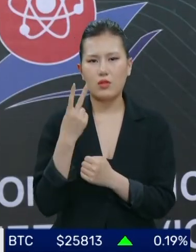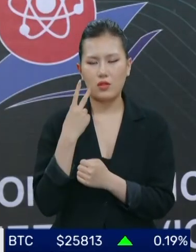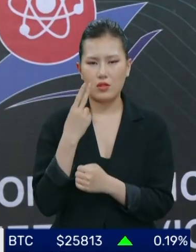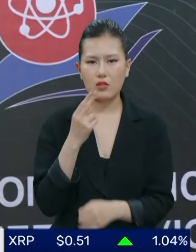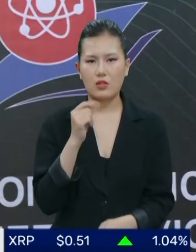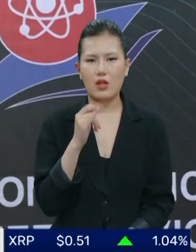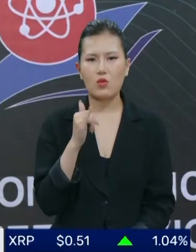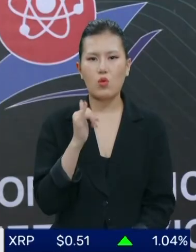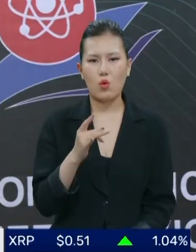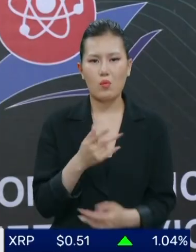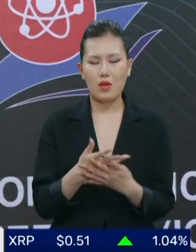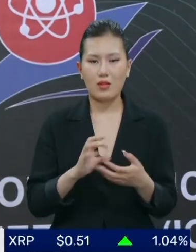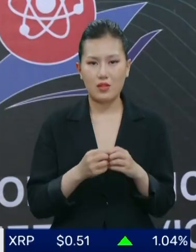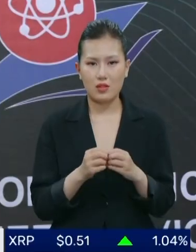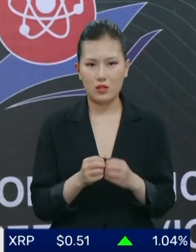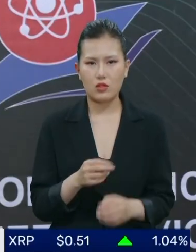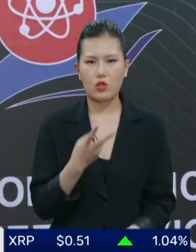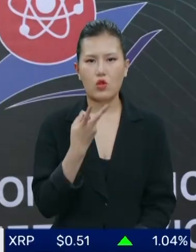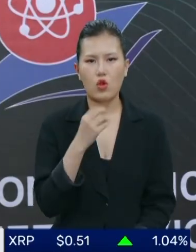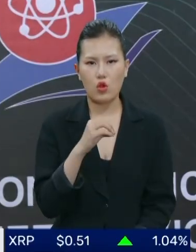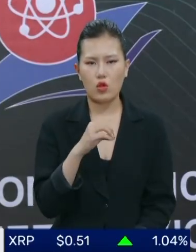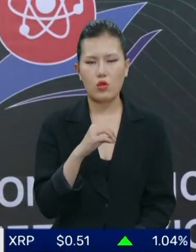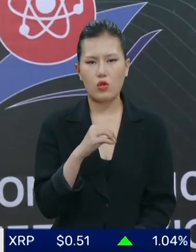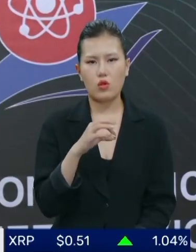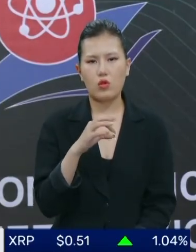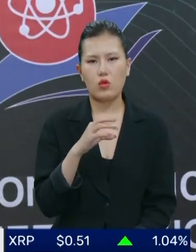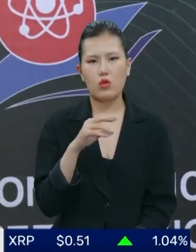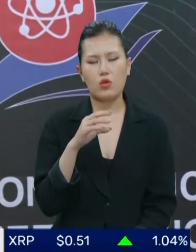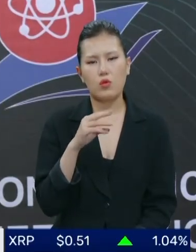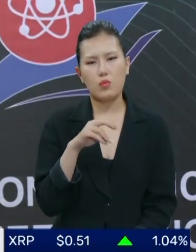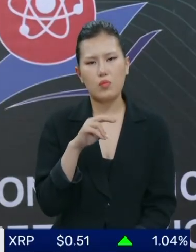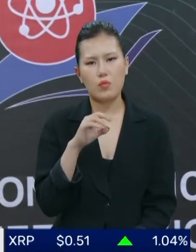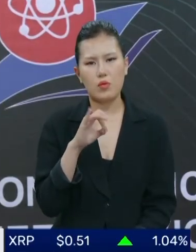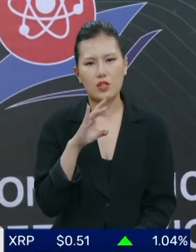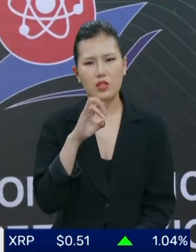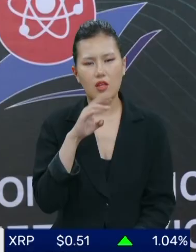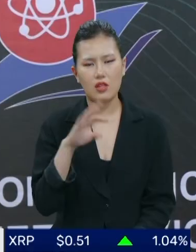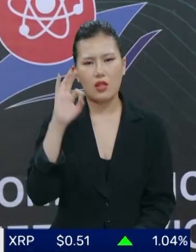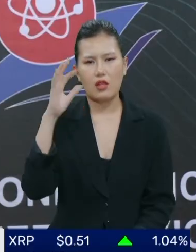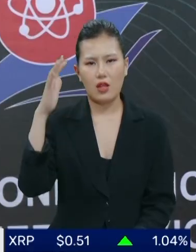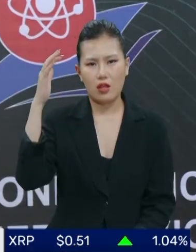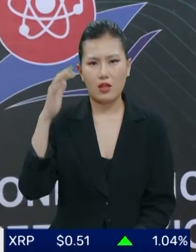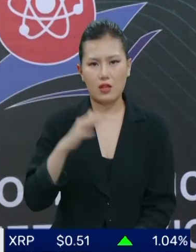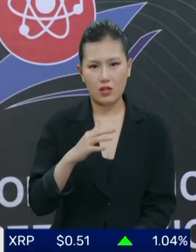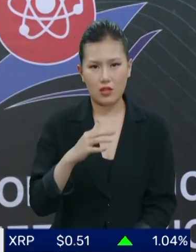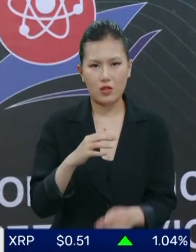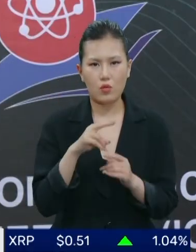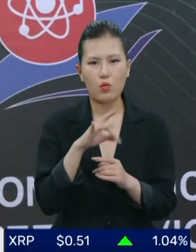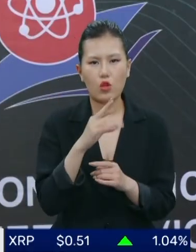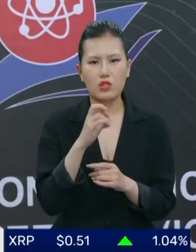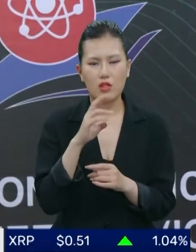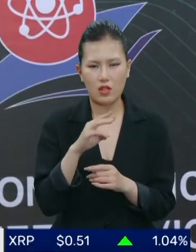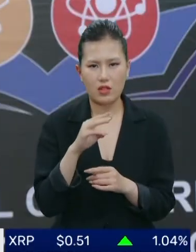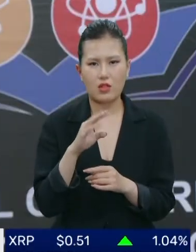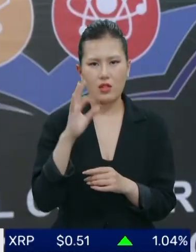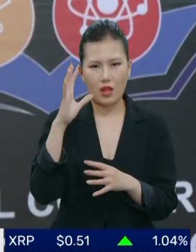хийсэн панелууд чинь ойролцоо 20%-ийн нарны гэрлийг хөөргөдөг бол одоо бидний хийж байгаа тэр нь 20-10%-ийг хөөргөдөг чадвартай